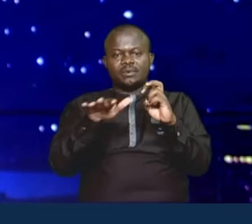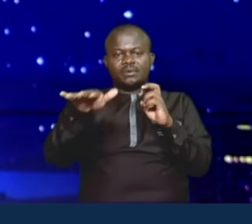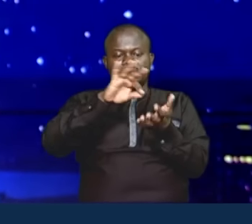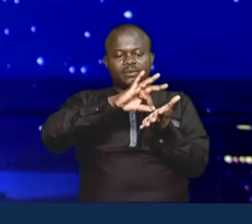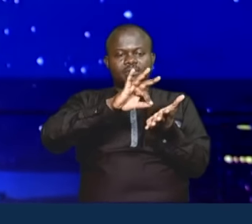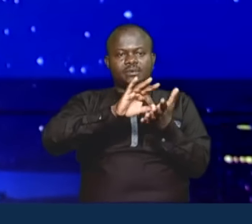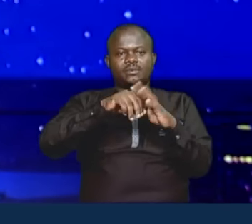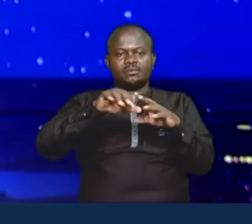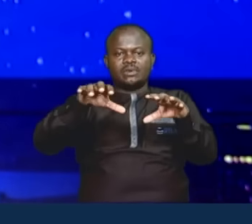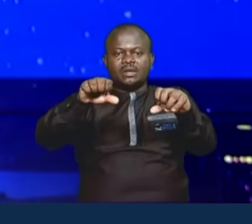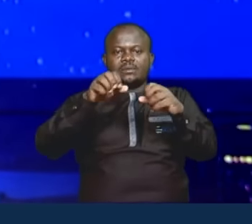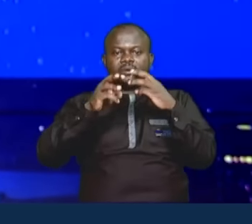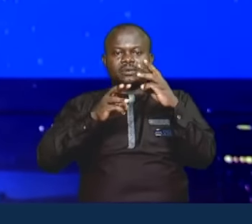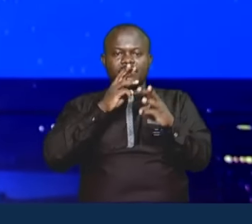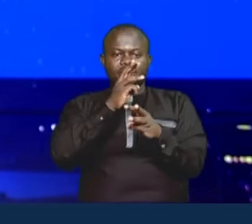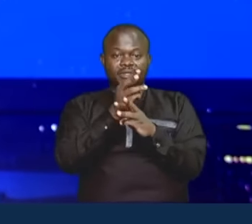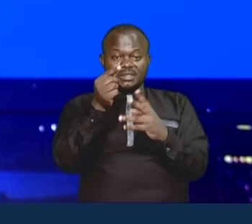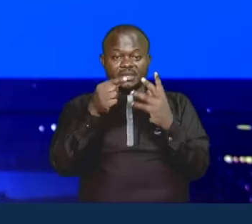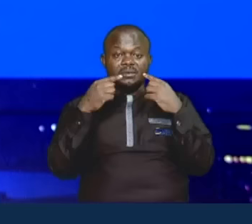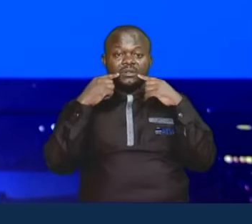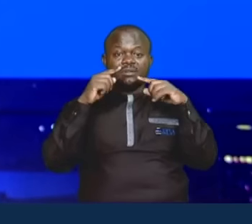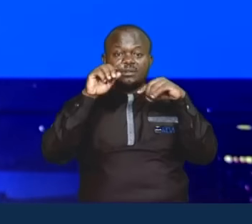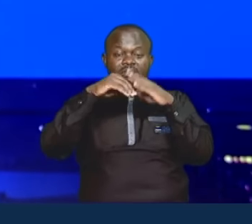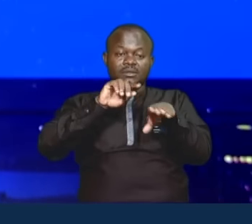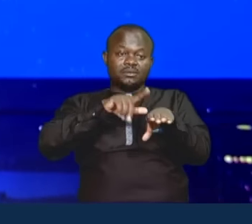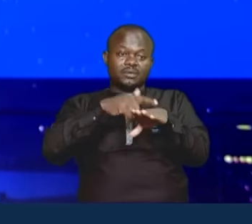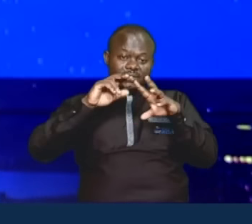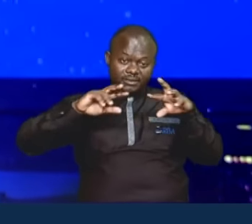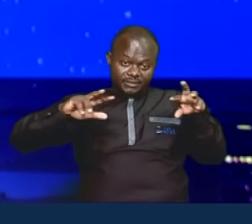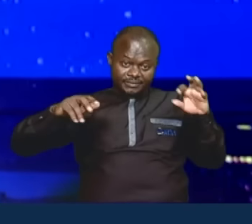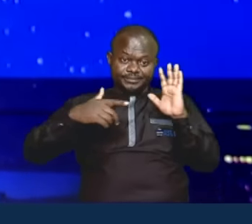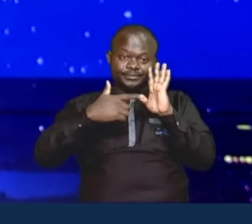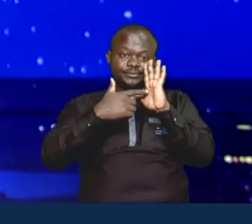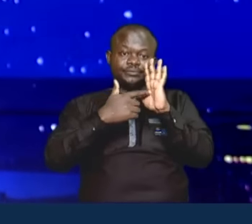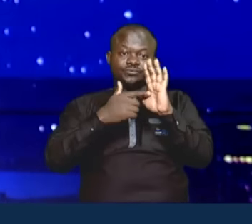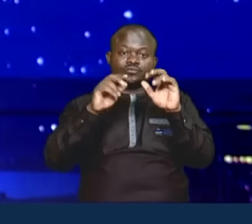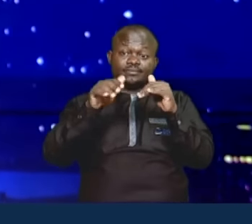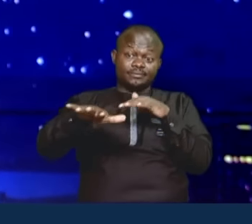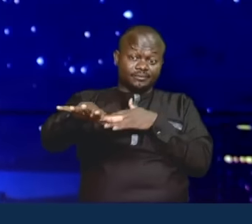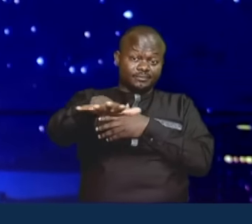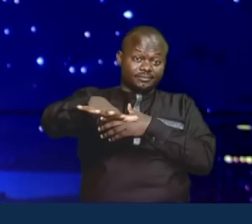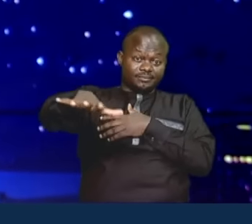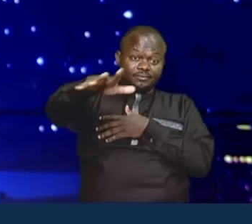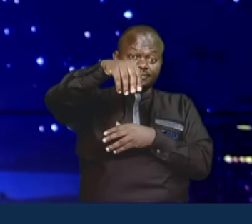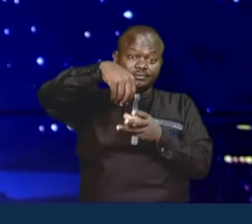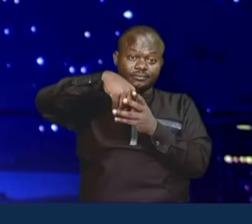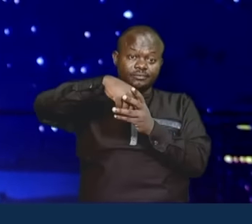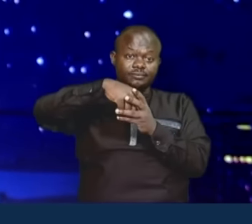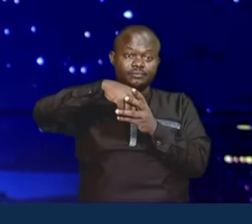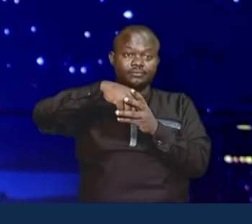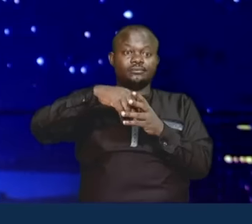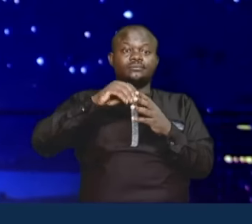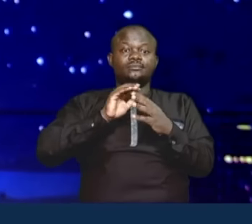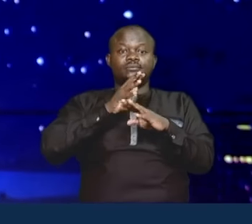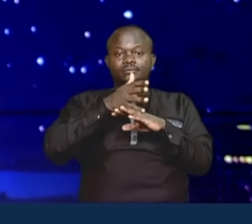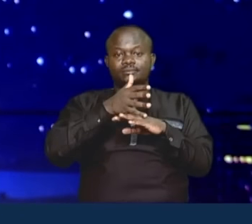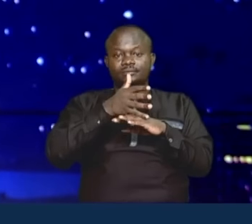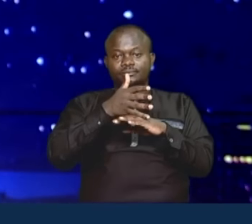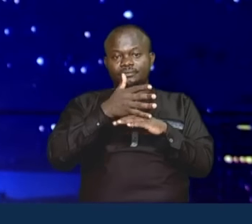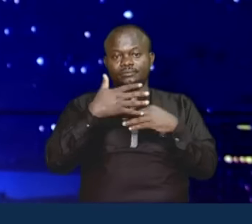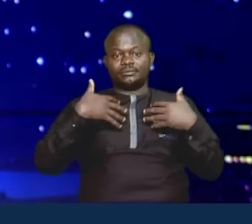mu murage w'isi. Ibi biravugwa mu gihe ubushakashatsi bwagaragaje ko muri iki gishanga harimo amoko asaga